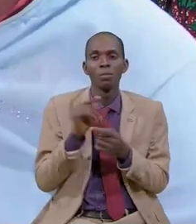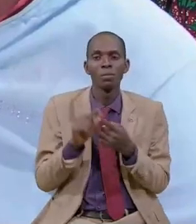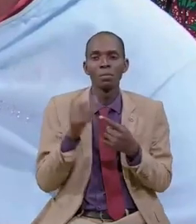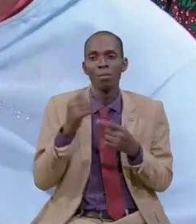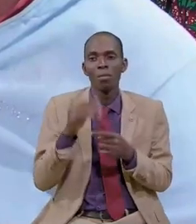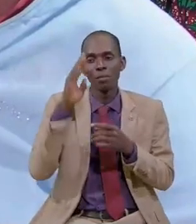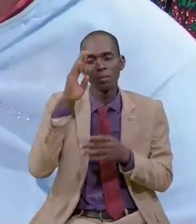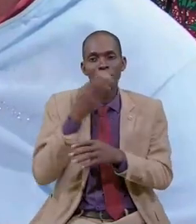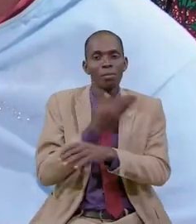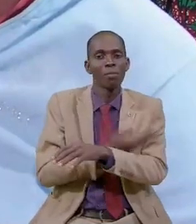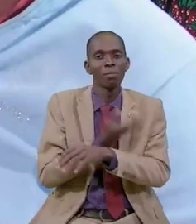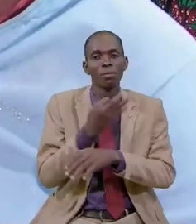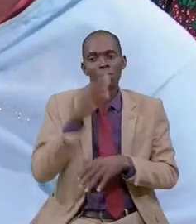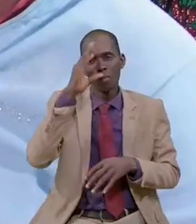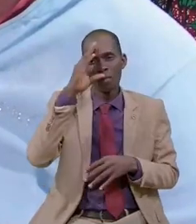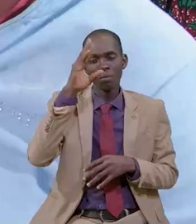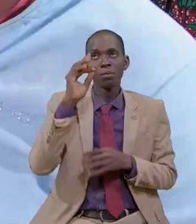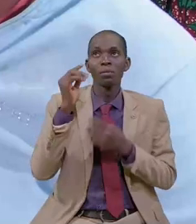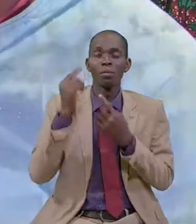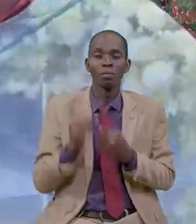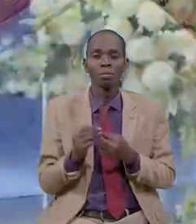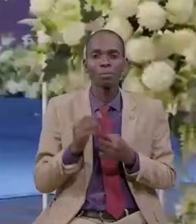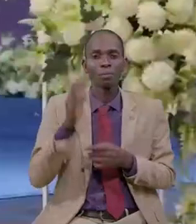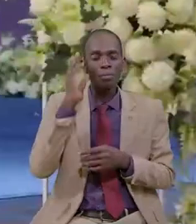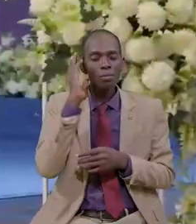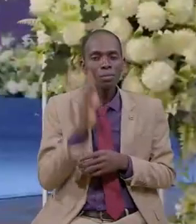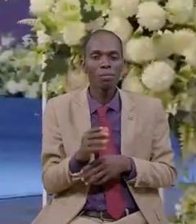le Fils de l'homme viendra, trouvera-t-il...